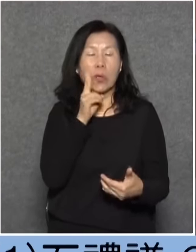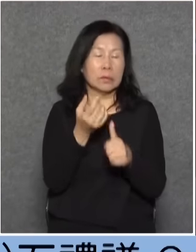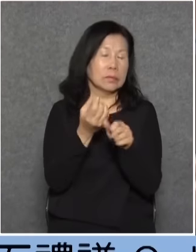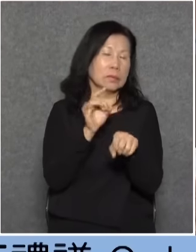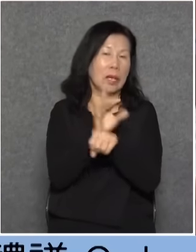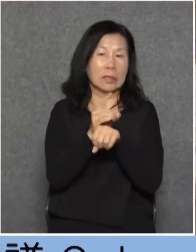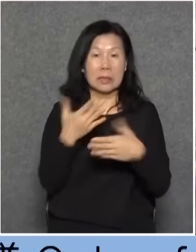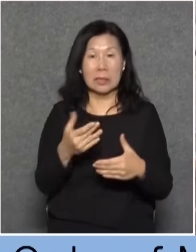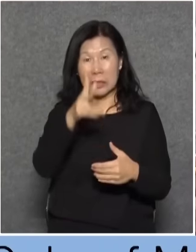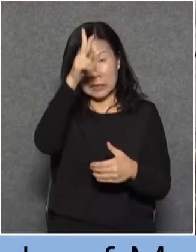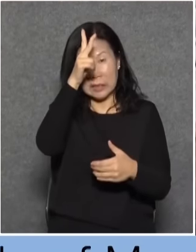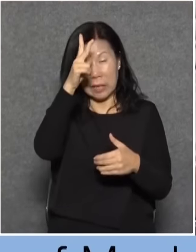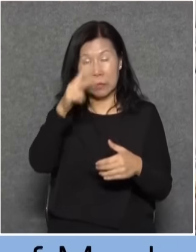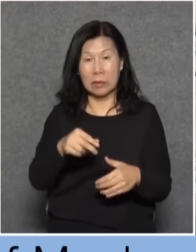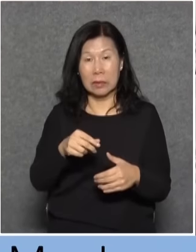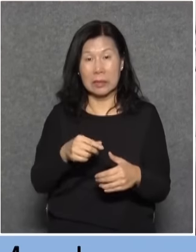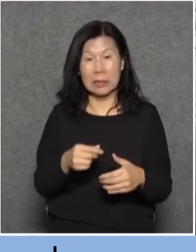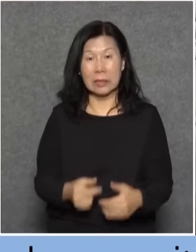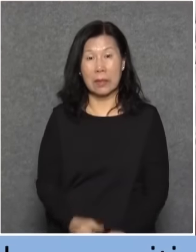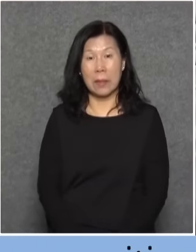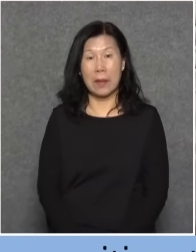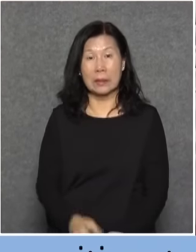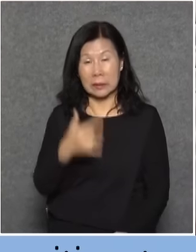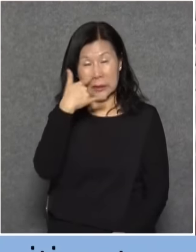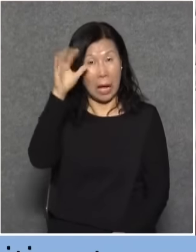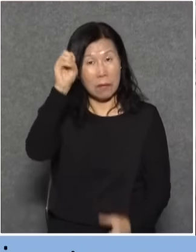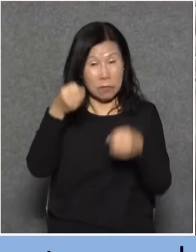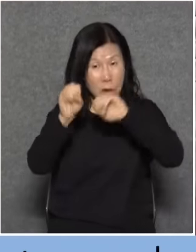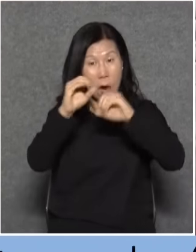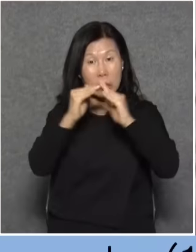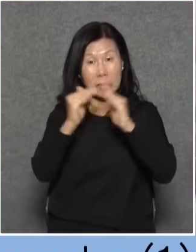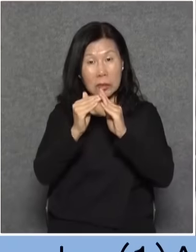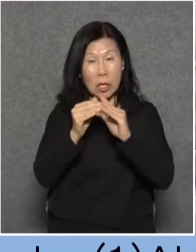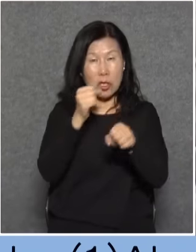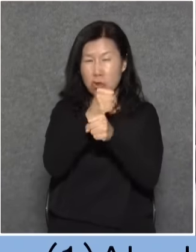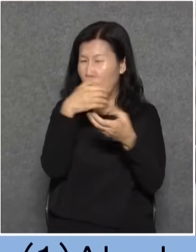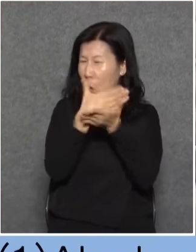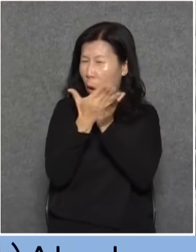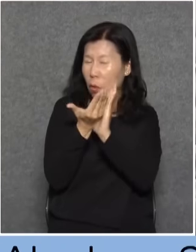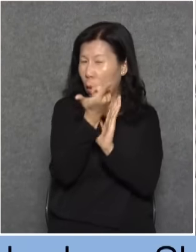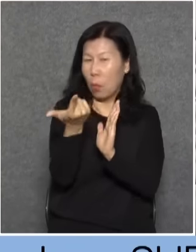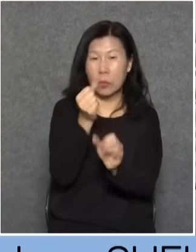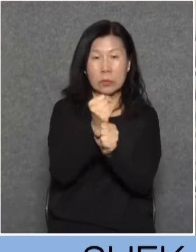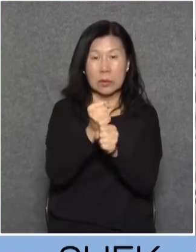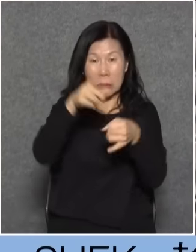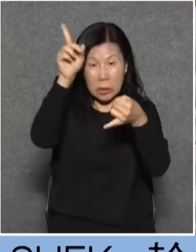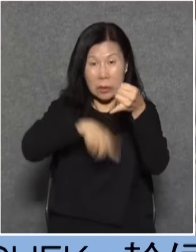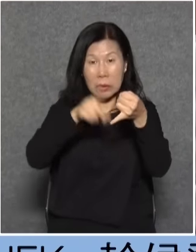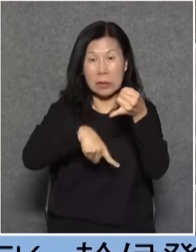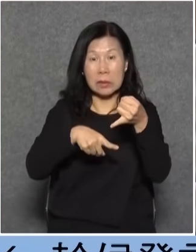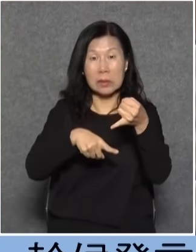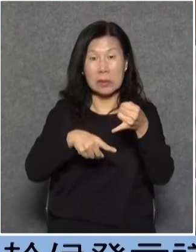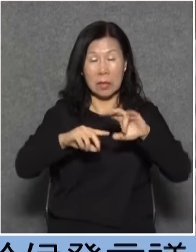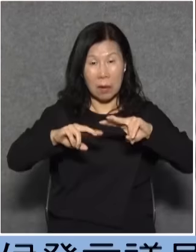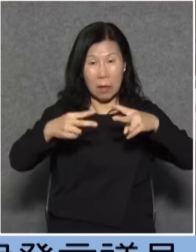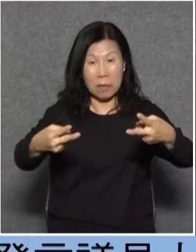你整個政府為了這個創新及科技局，你搞這麼多事是嗎？到最後是不是對發展經濟有